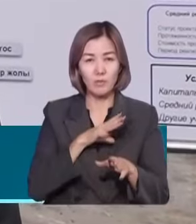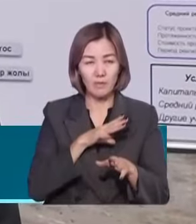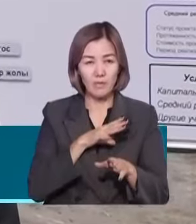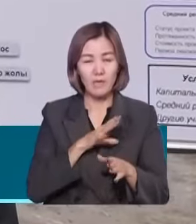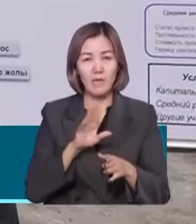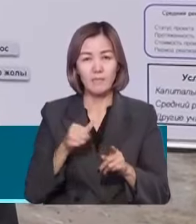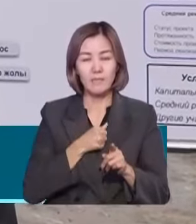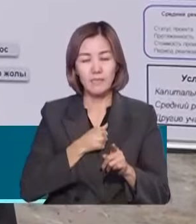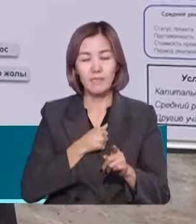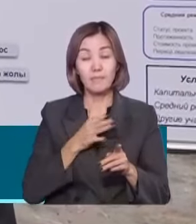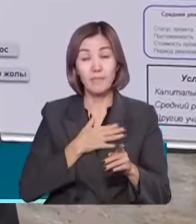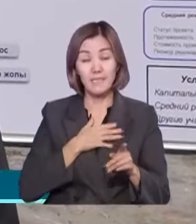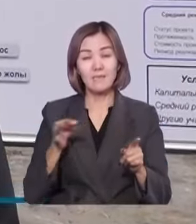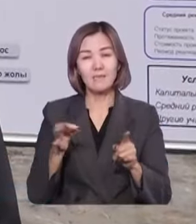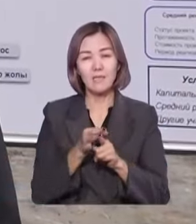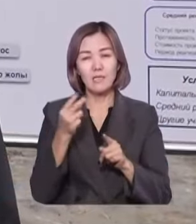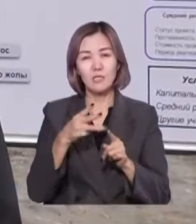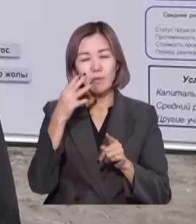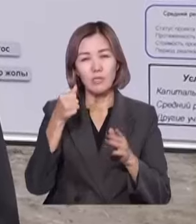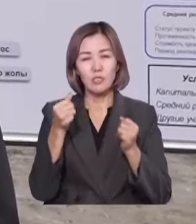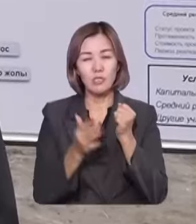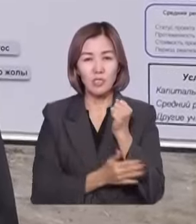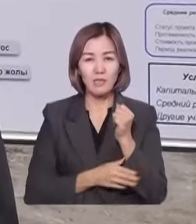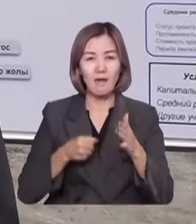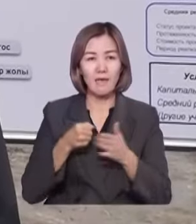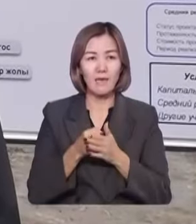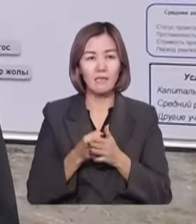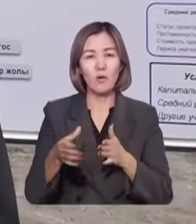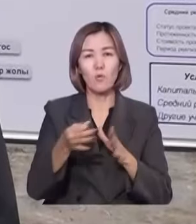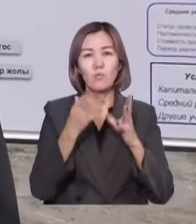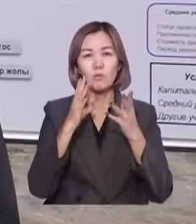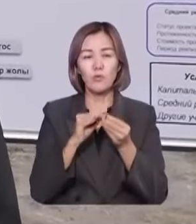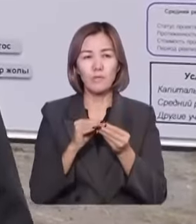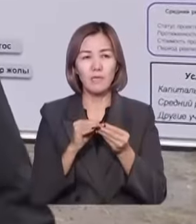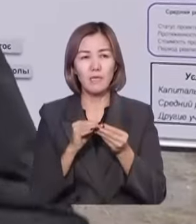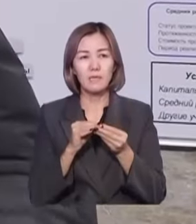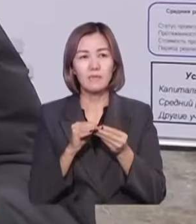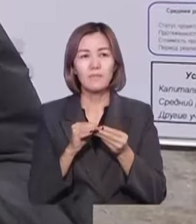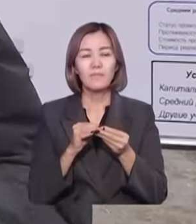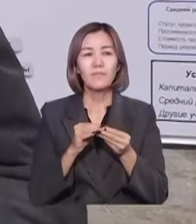негізгі мақсатымыз 25-ші жылдың аяғында облыс көлемінде